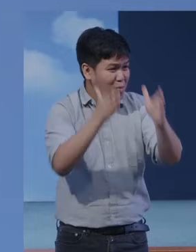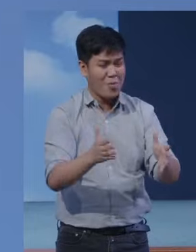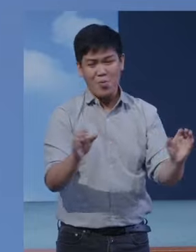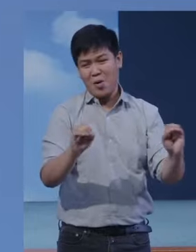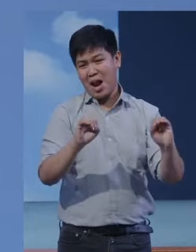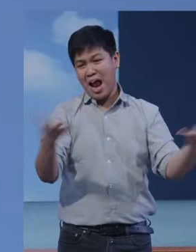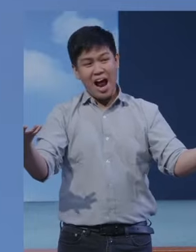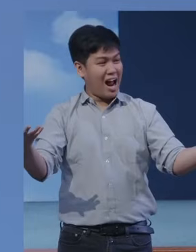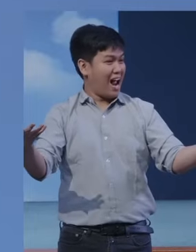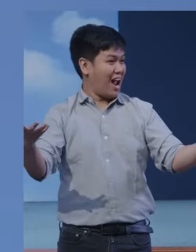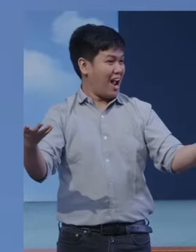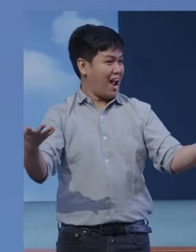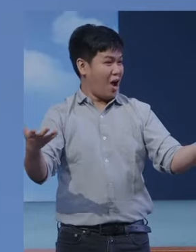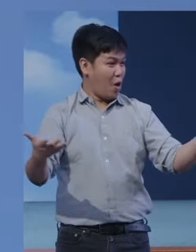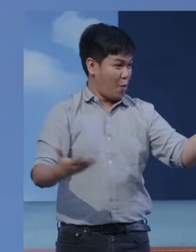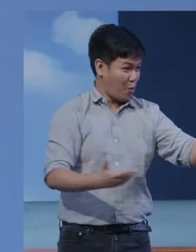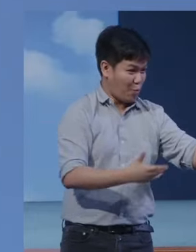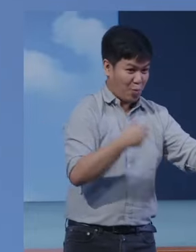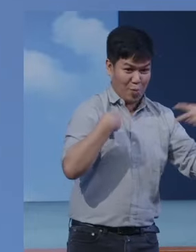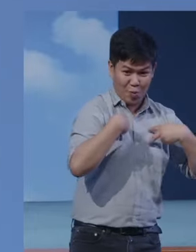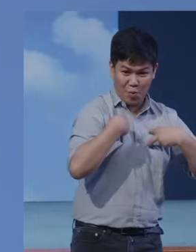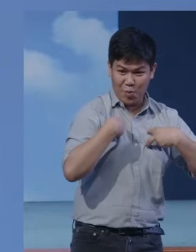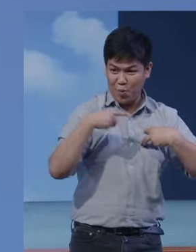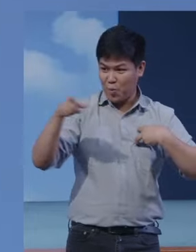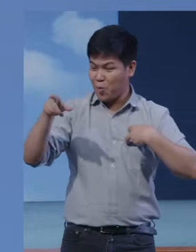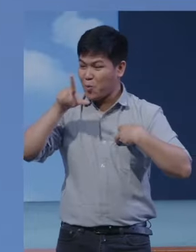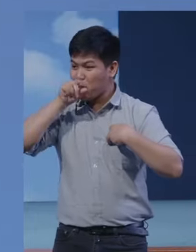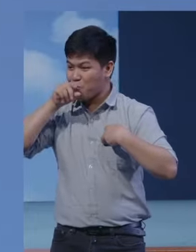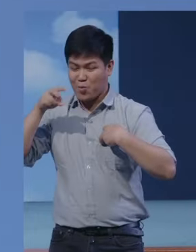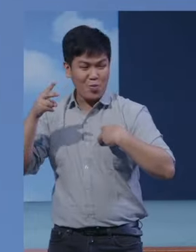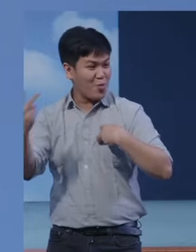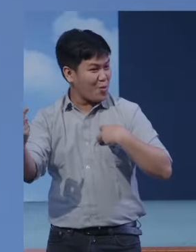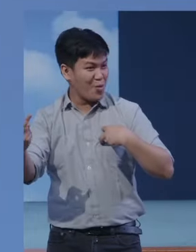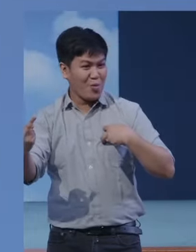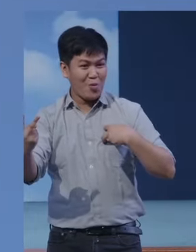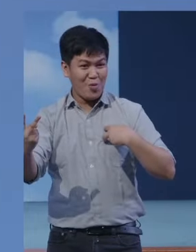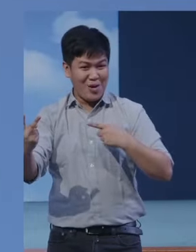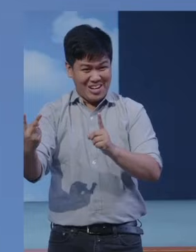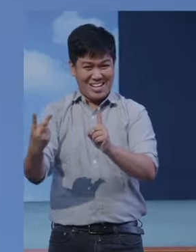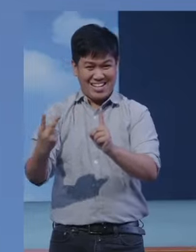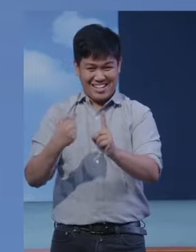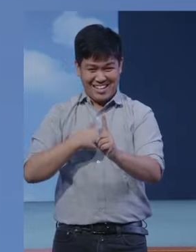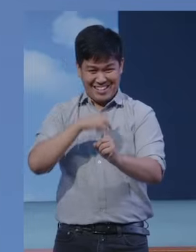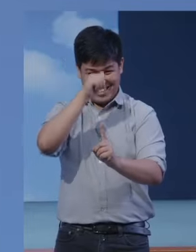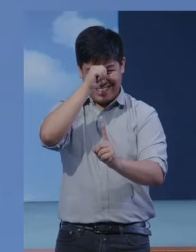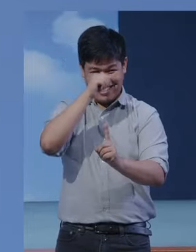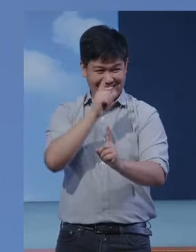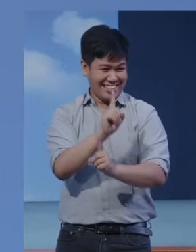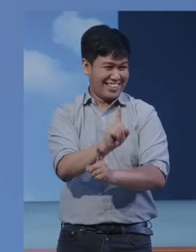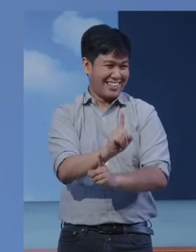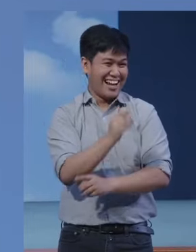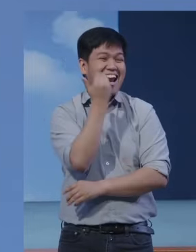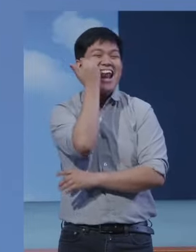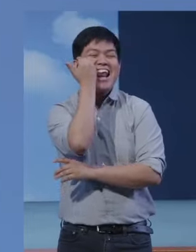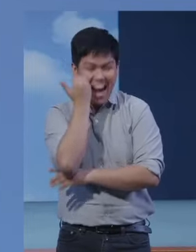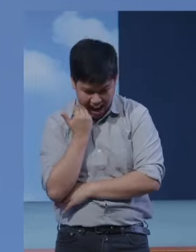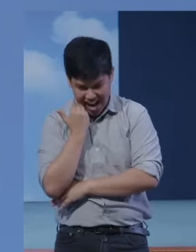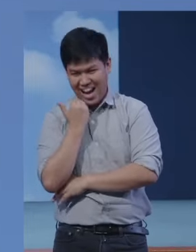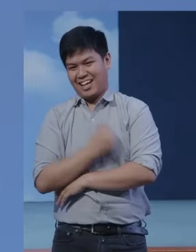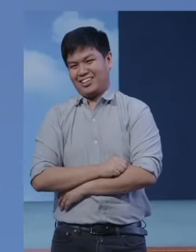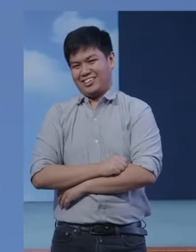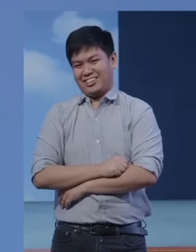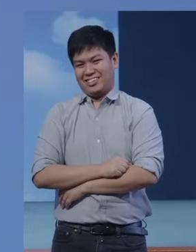kabiyak wala siyang katapat Walang tao na magco-comment sa kanya merong kulang